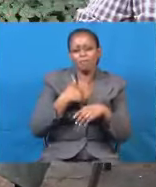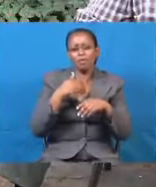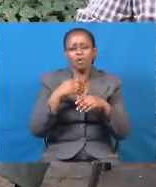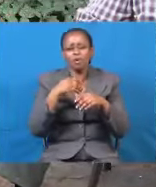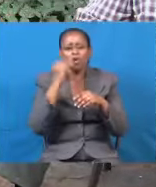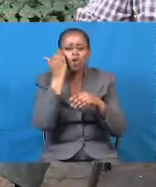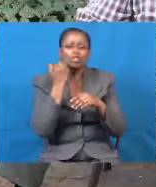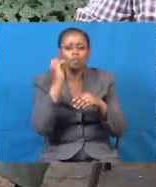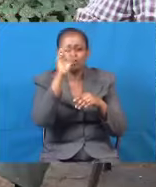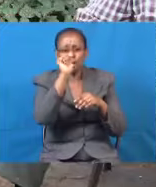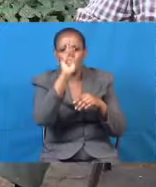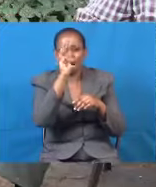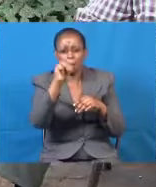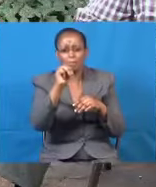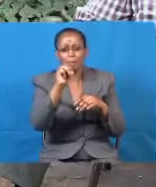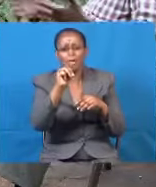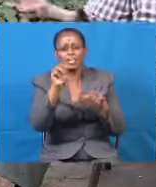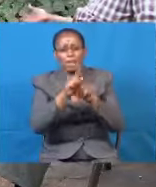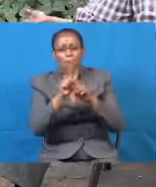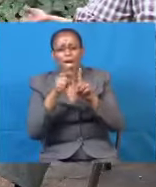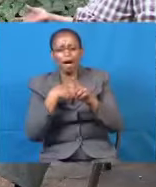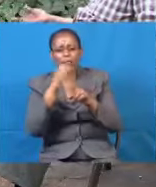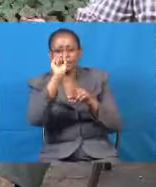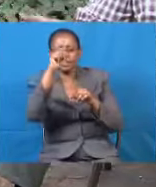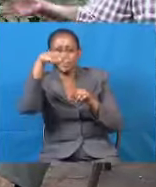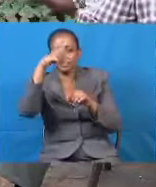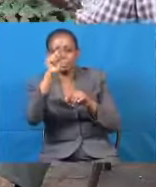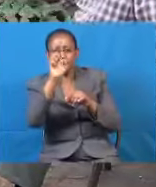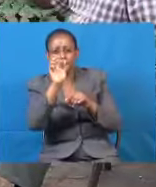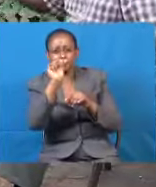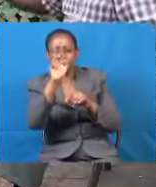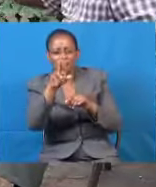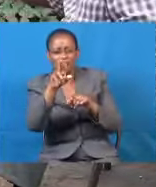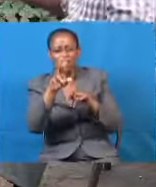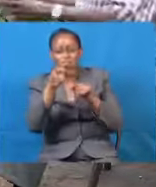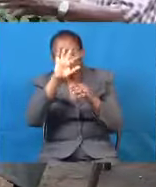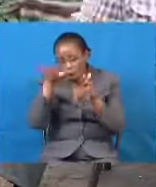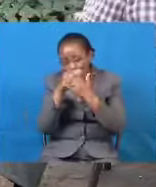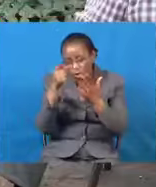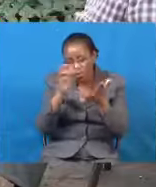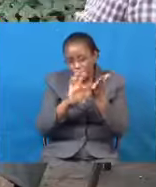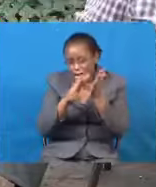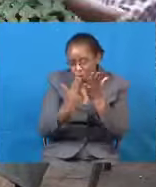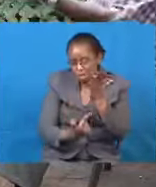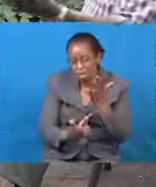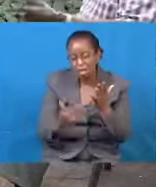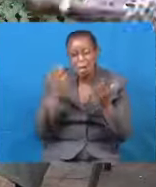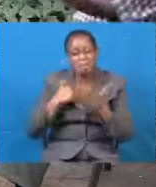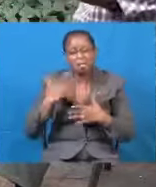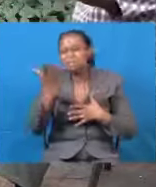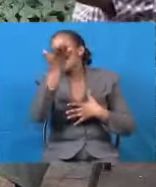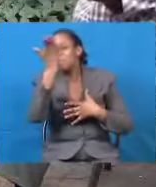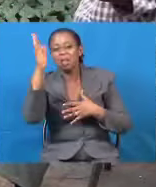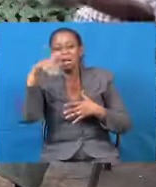kotoa vams, na tuna, mine inaitua public seal. Kabisa, kabisa, sasa vyombo vyote hivo vinamanisha ya kwamba mwanangu,